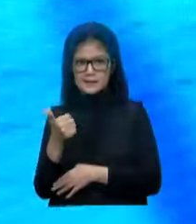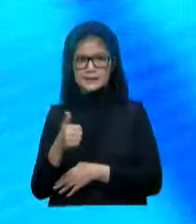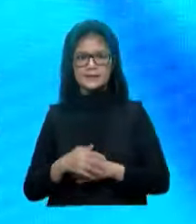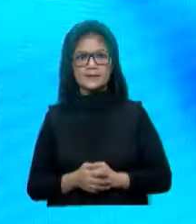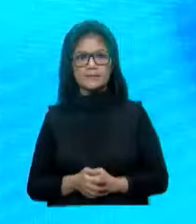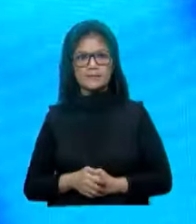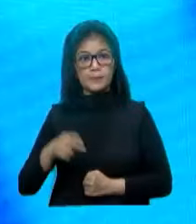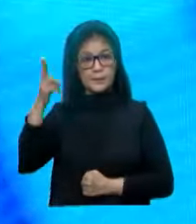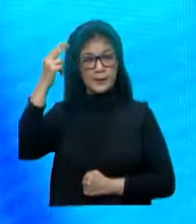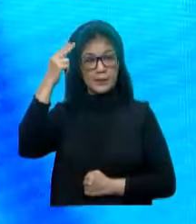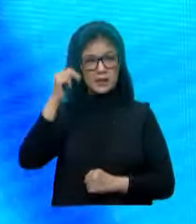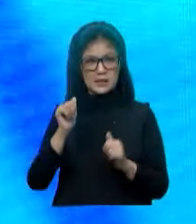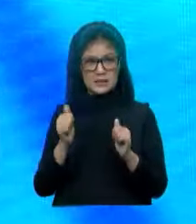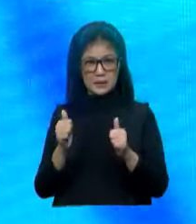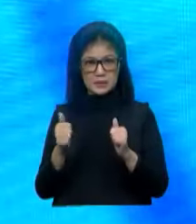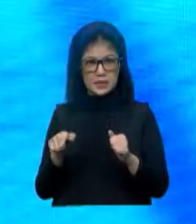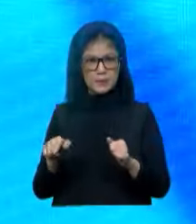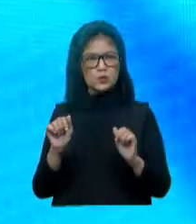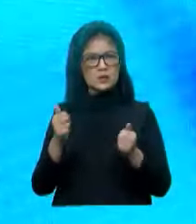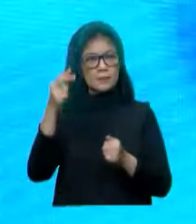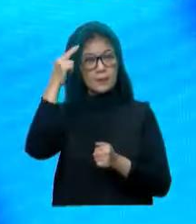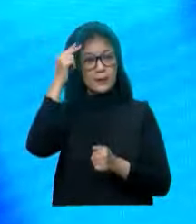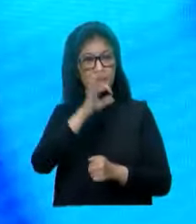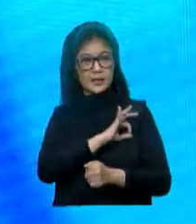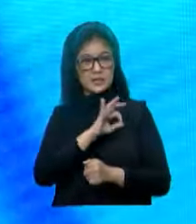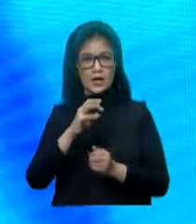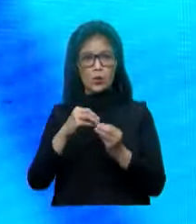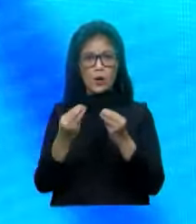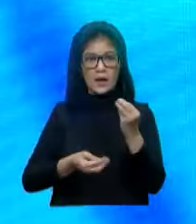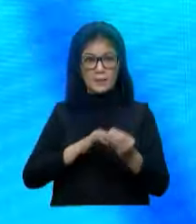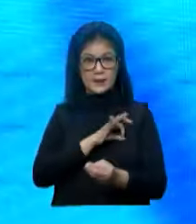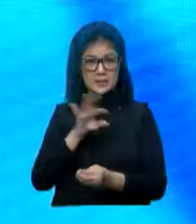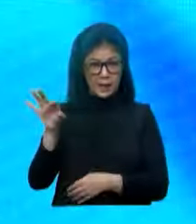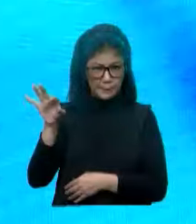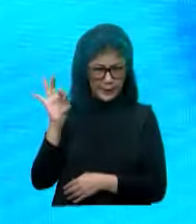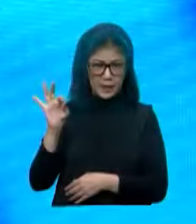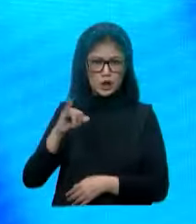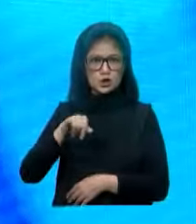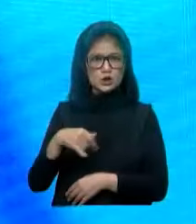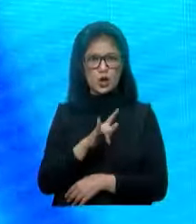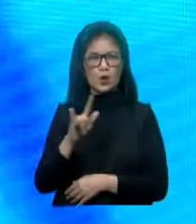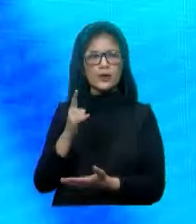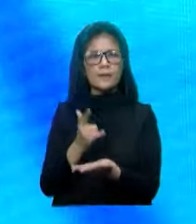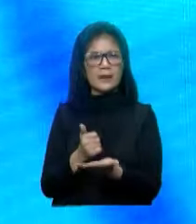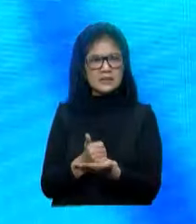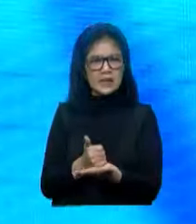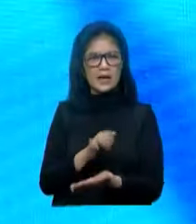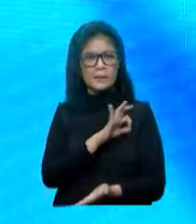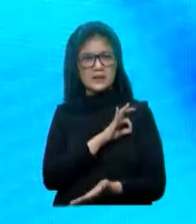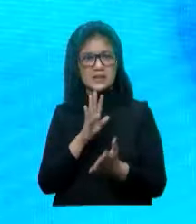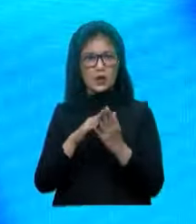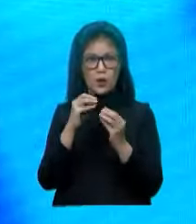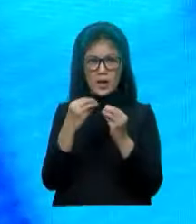menyiapkan transisi jelang kepemimpinan Presiden dan Wakil Presiden terpilih. Jokowi memastikan Presiden dan Wakil Presiden